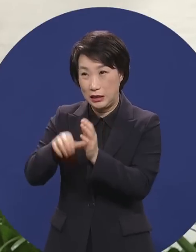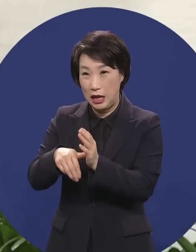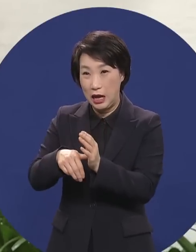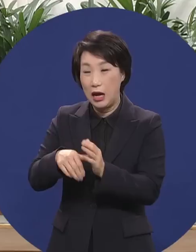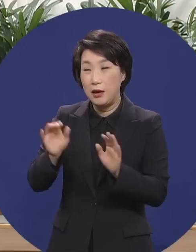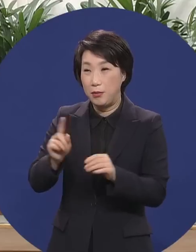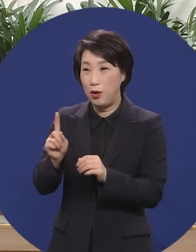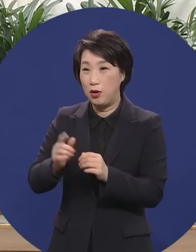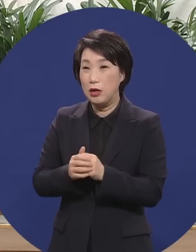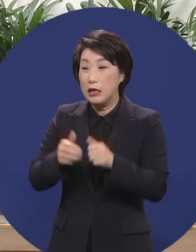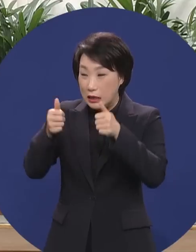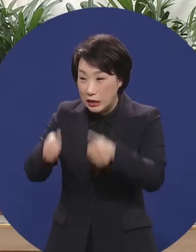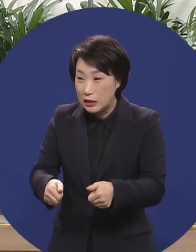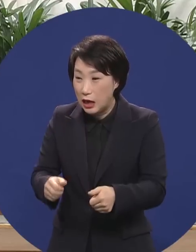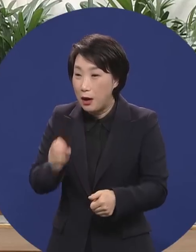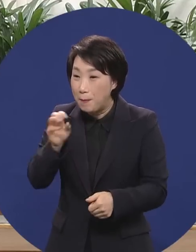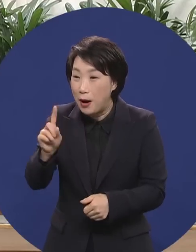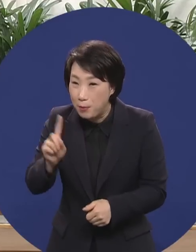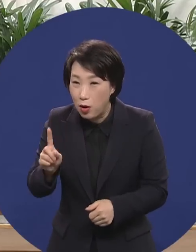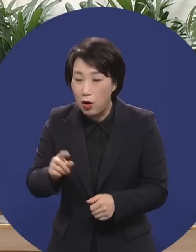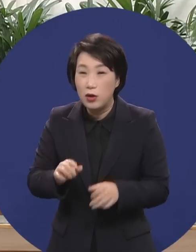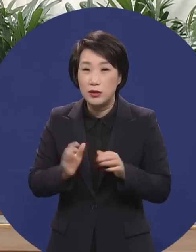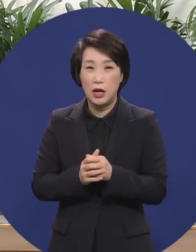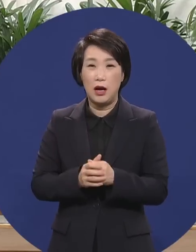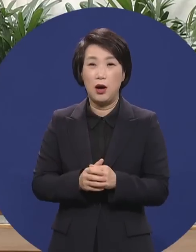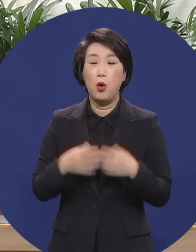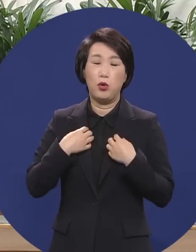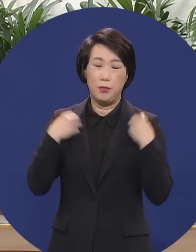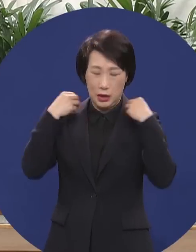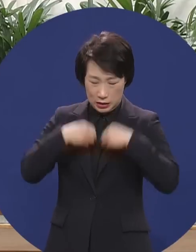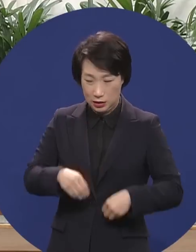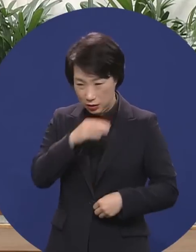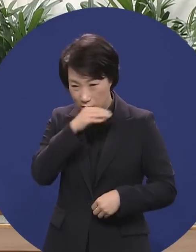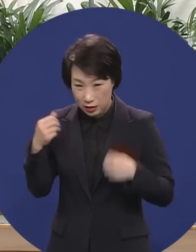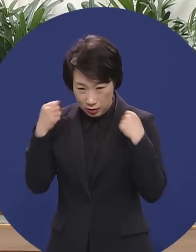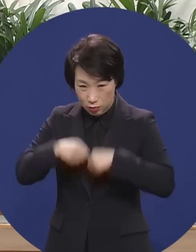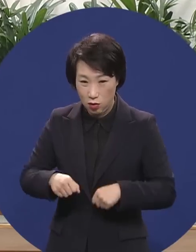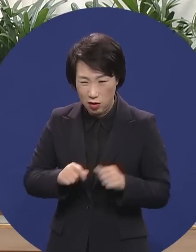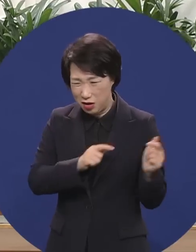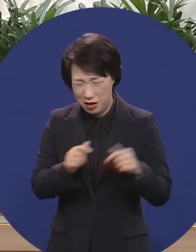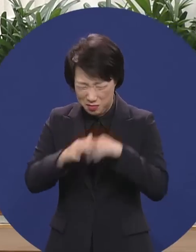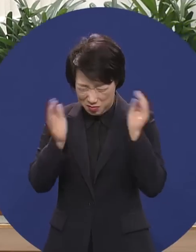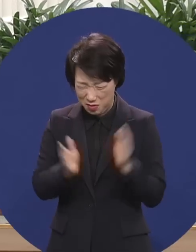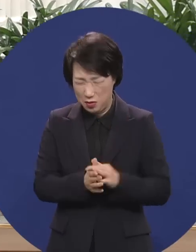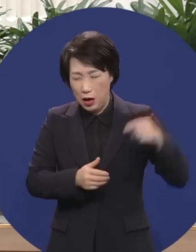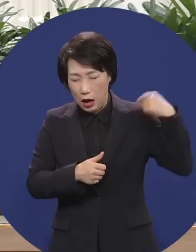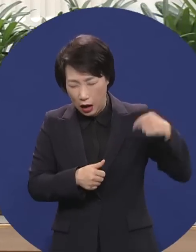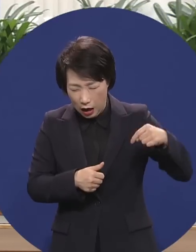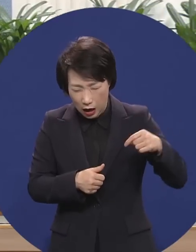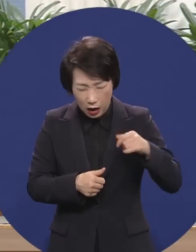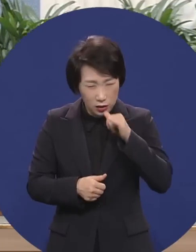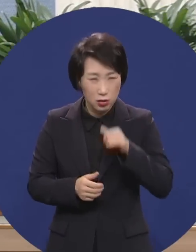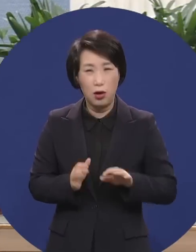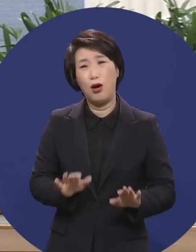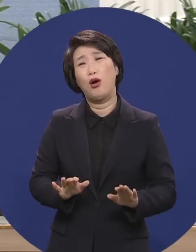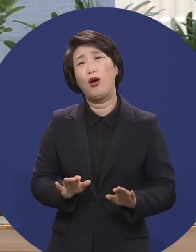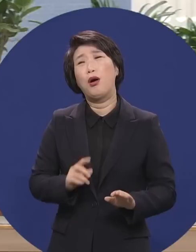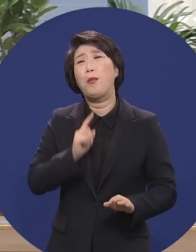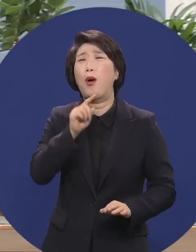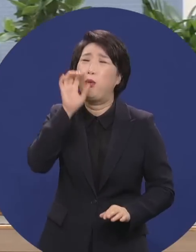앞에는 어떻게 인사를 옷은 어떻게 단정히 다 하시던 말씀